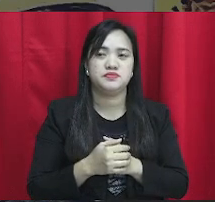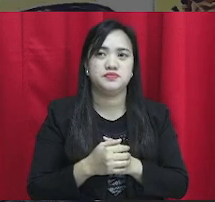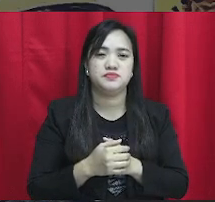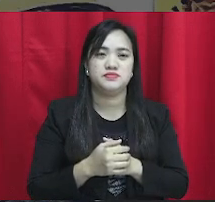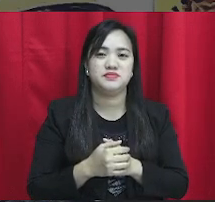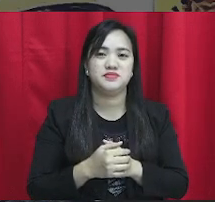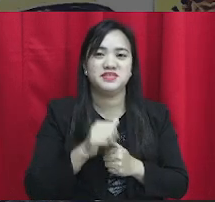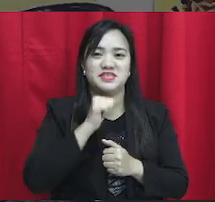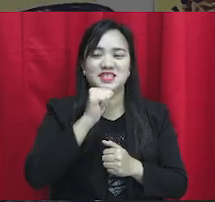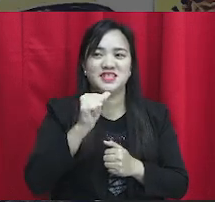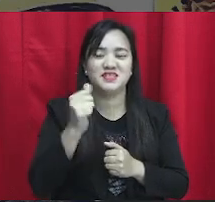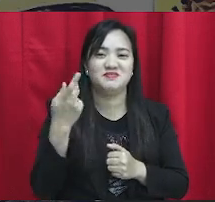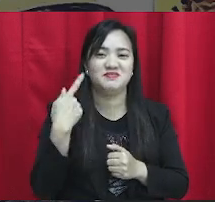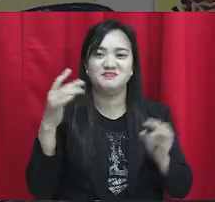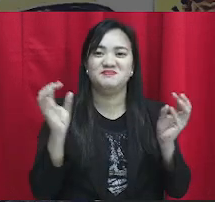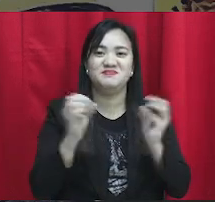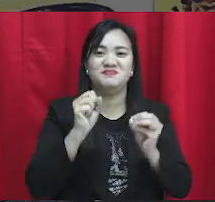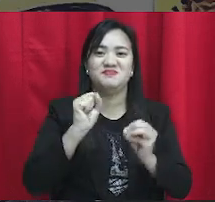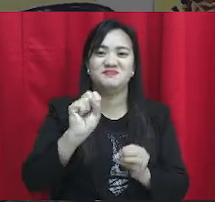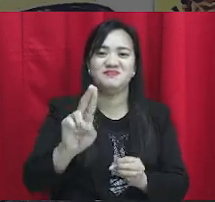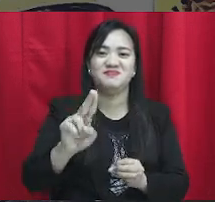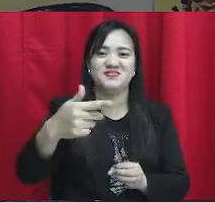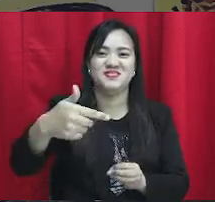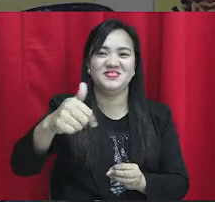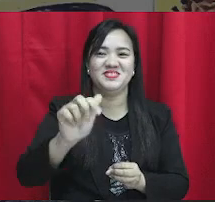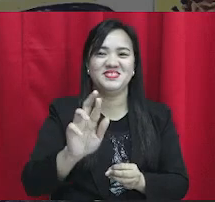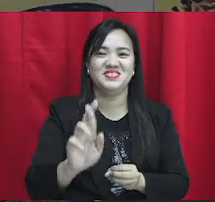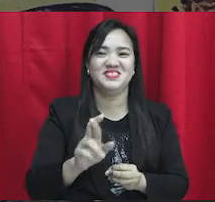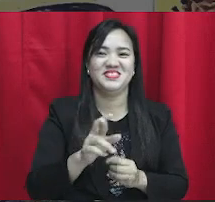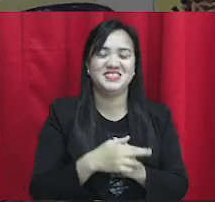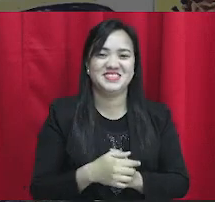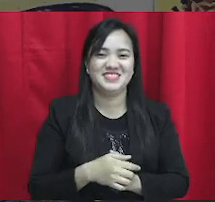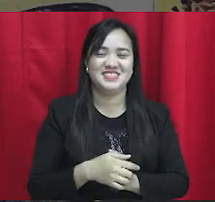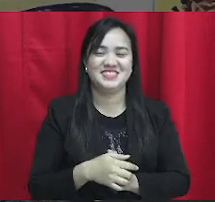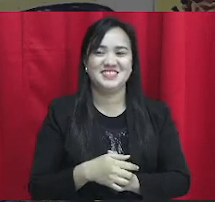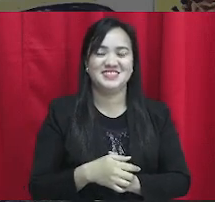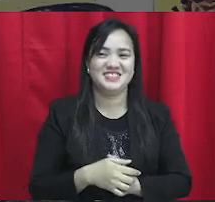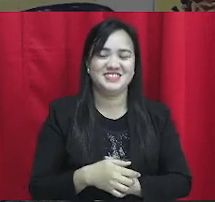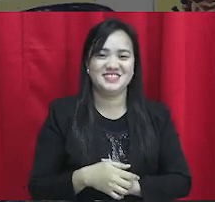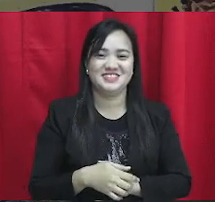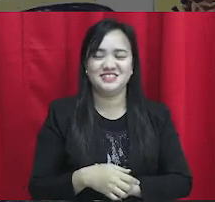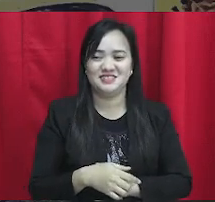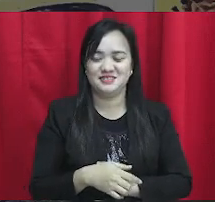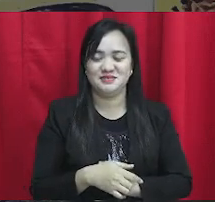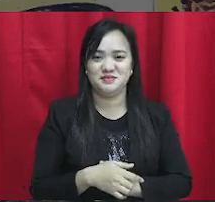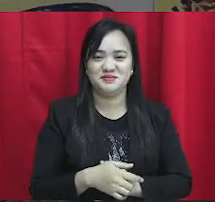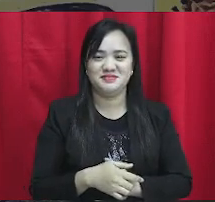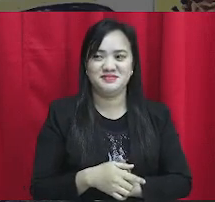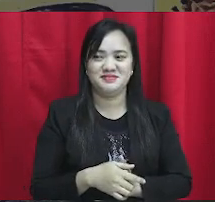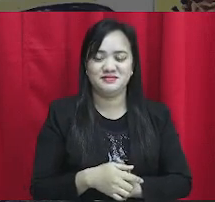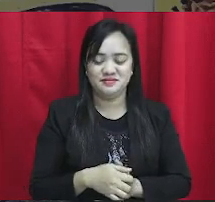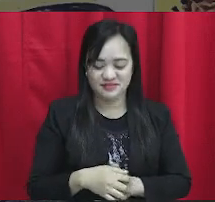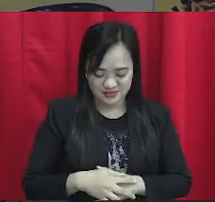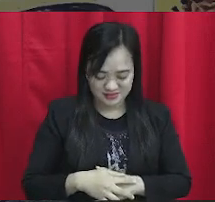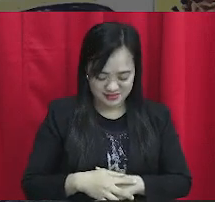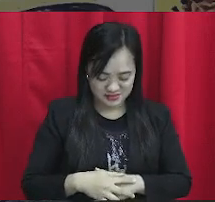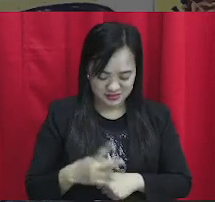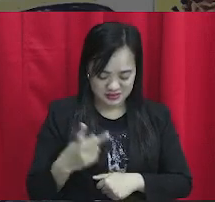Wala, hindi kami nagsusugar. Yeah, no! Mabuhay tayo na po! Mabuhay tayo! Walang sugar sa coffee!